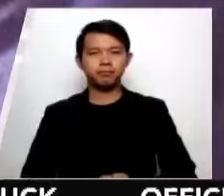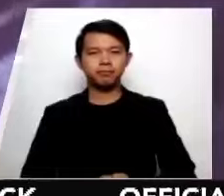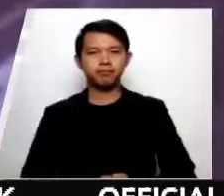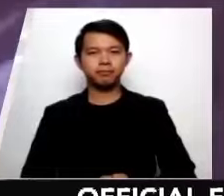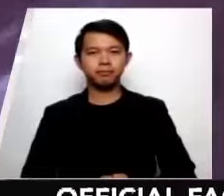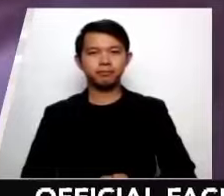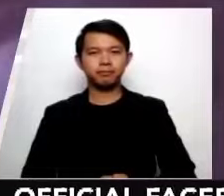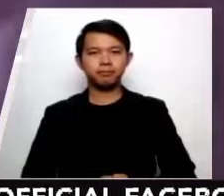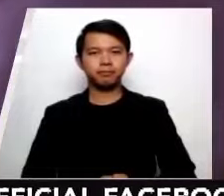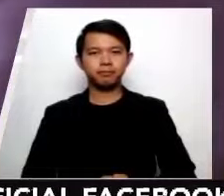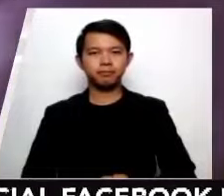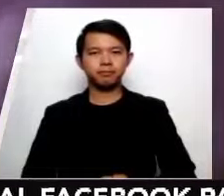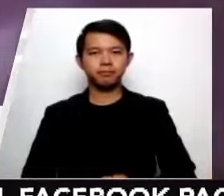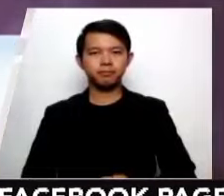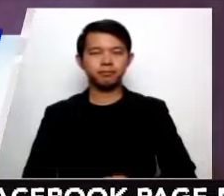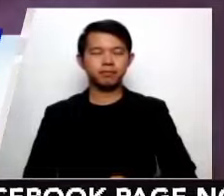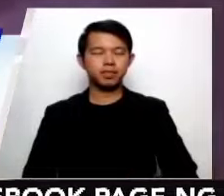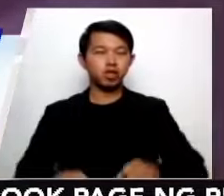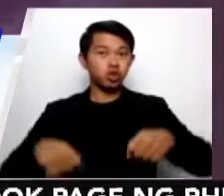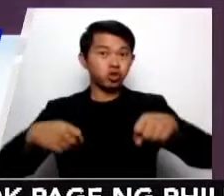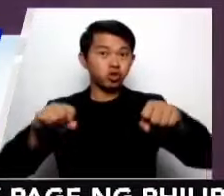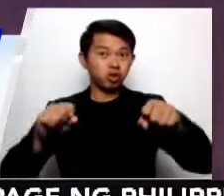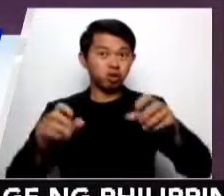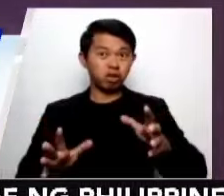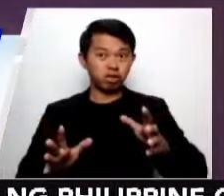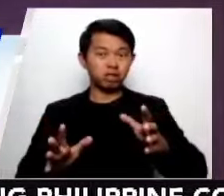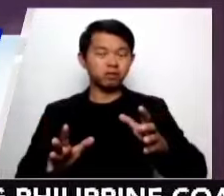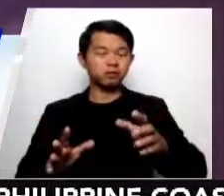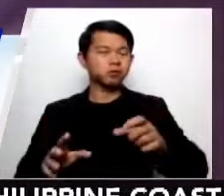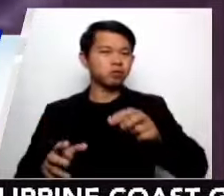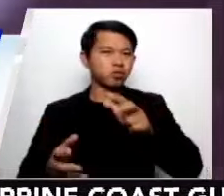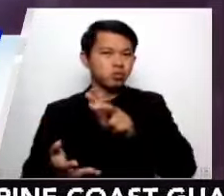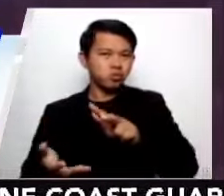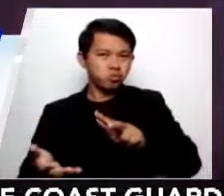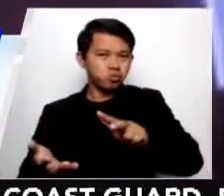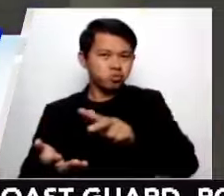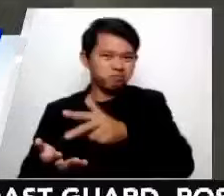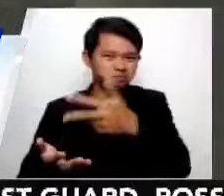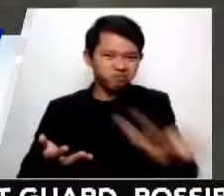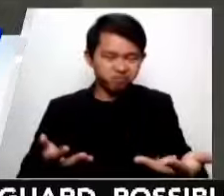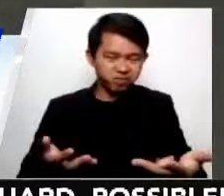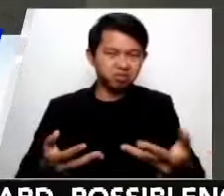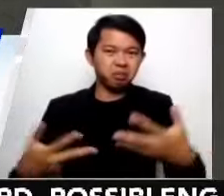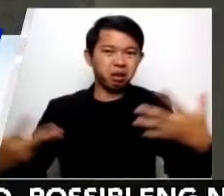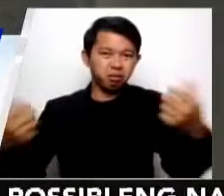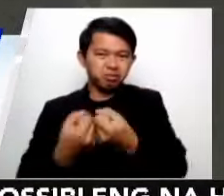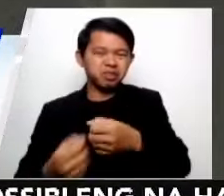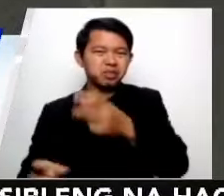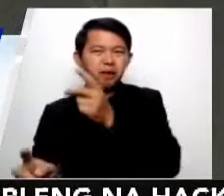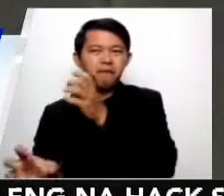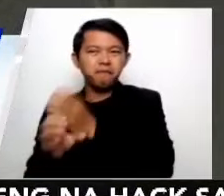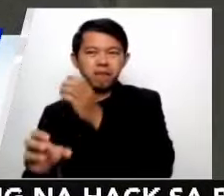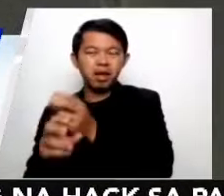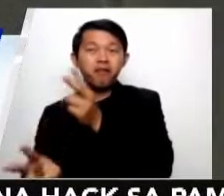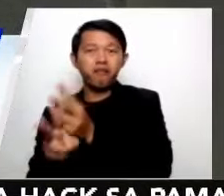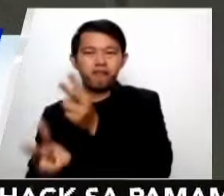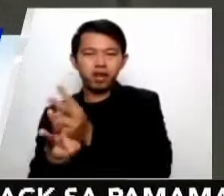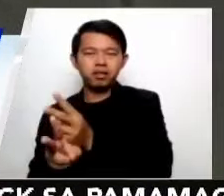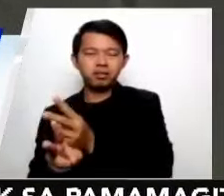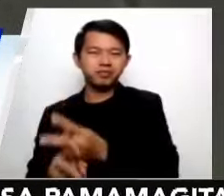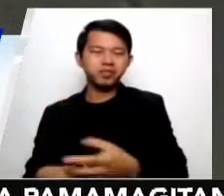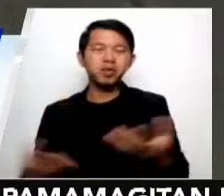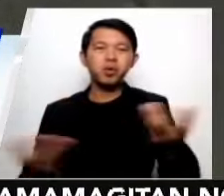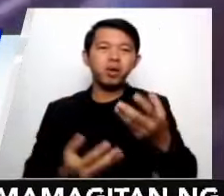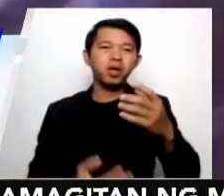Sumemplang ang rider na yan na tumama sa kasalubong na van na may kuha ng dashcam video sa Narvacan, Ilocos Sur. Nasawi ang